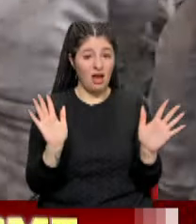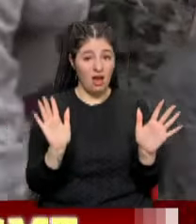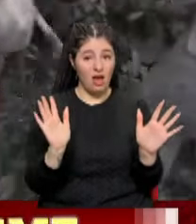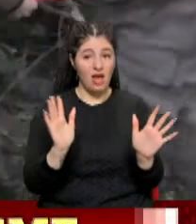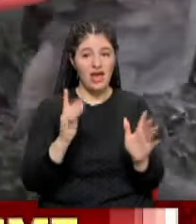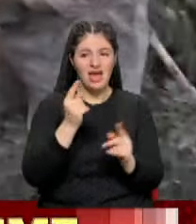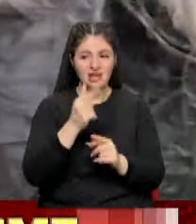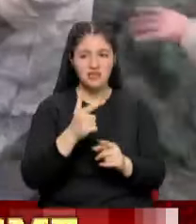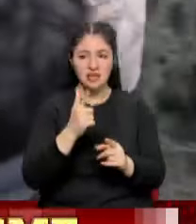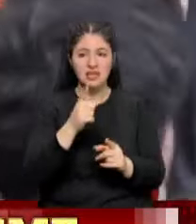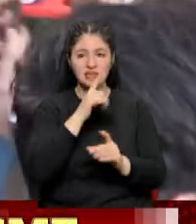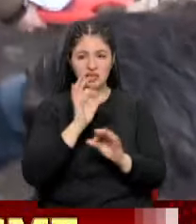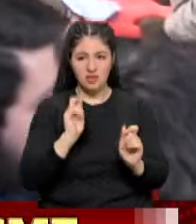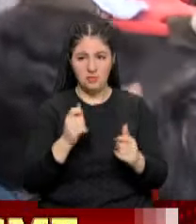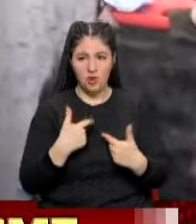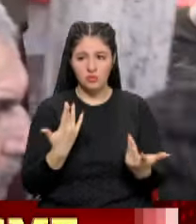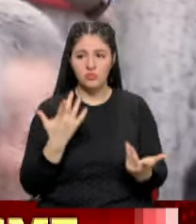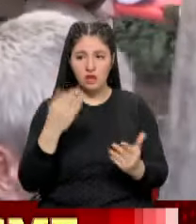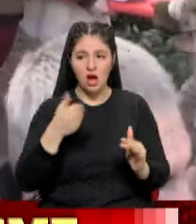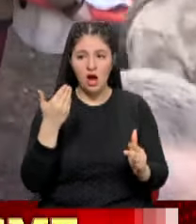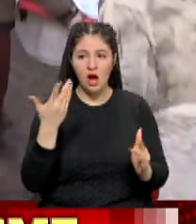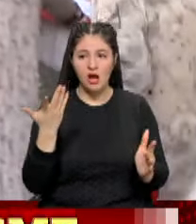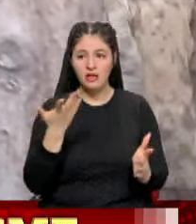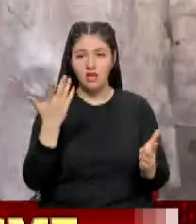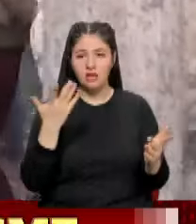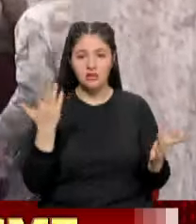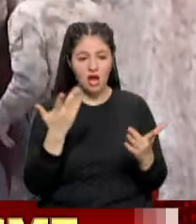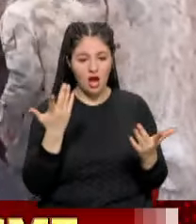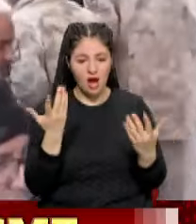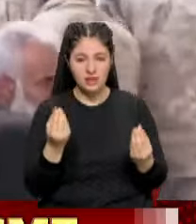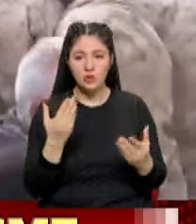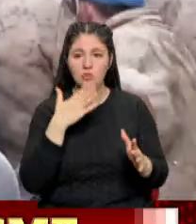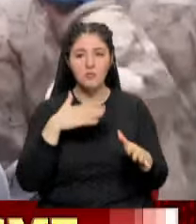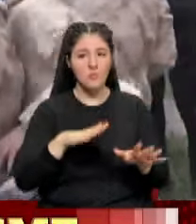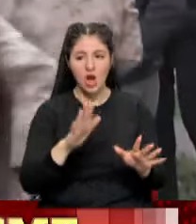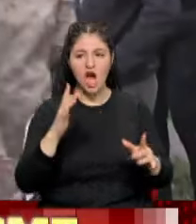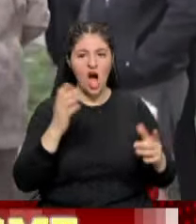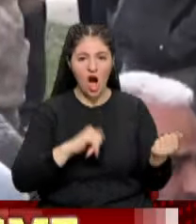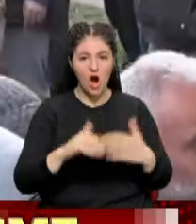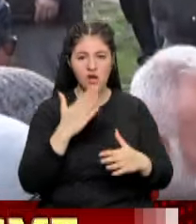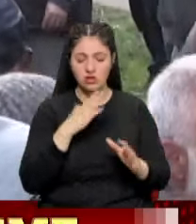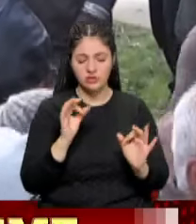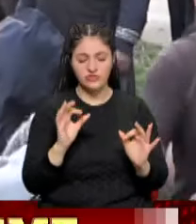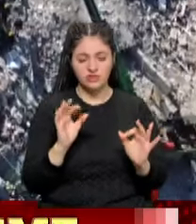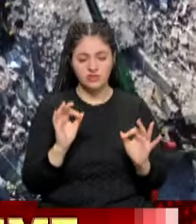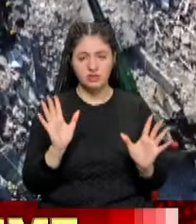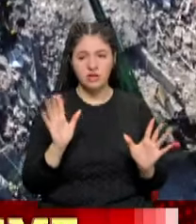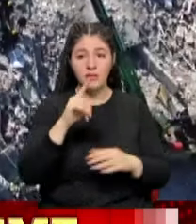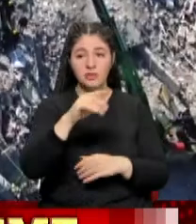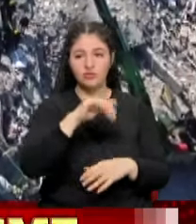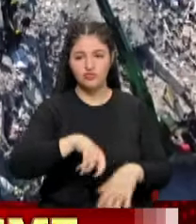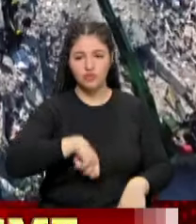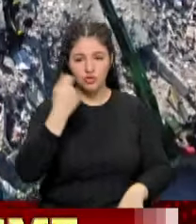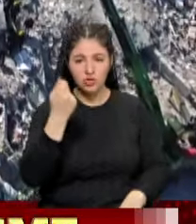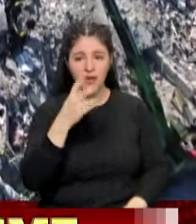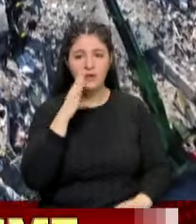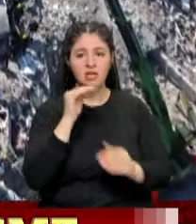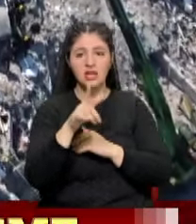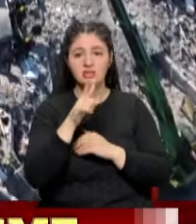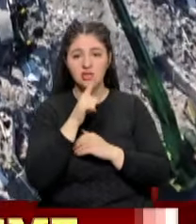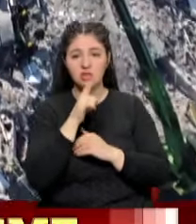ya en azından sessiz gösteriyorum ya. Bunun daha ötesi var mı? Protestosu yok, bir şey yok. Ama siz gelip insanların